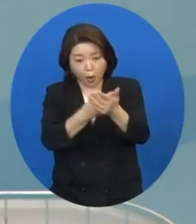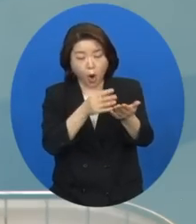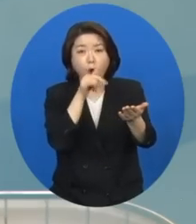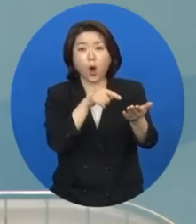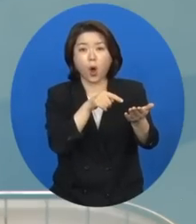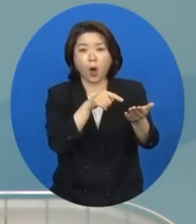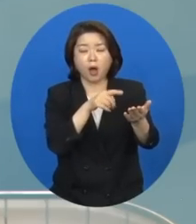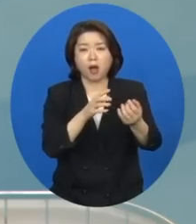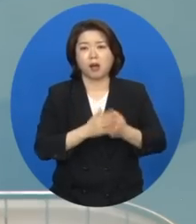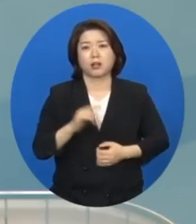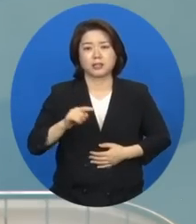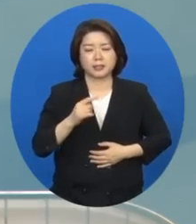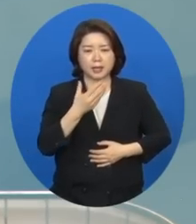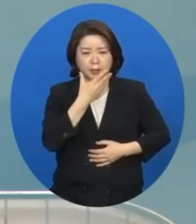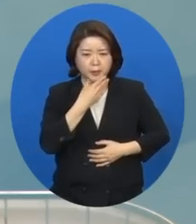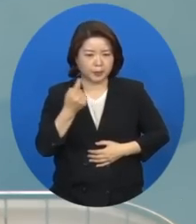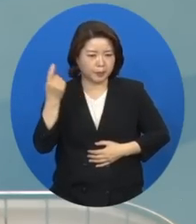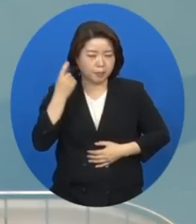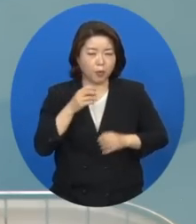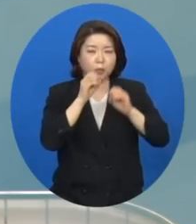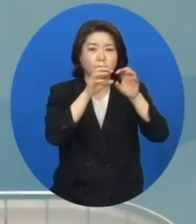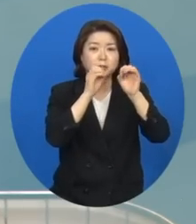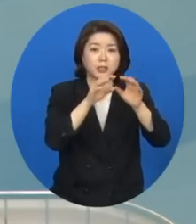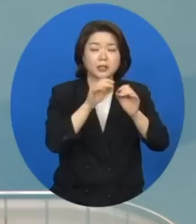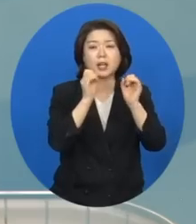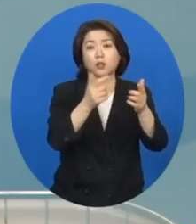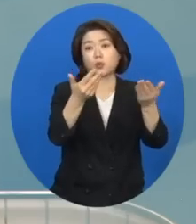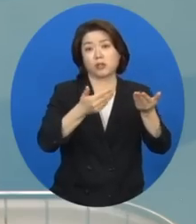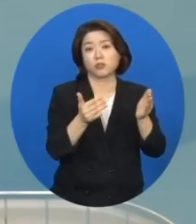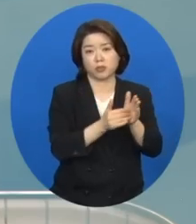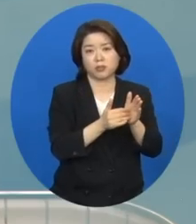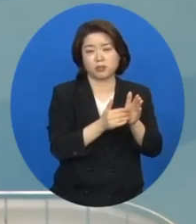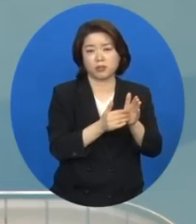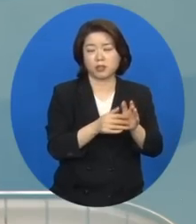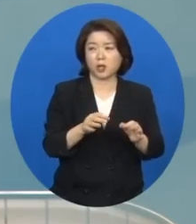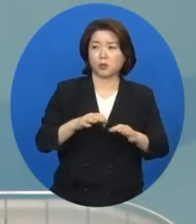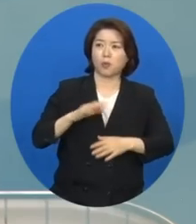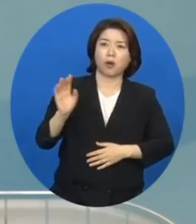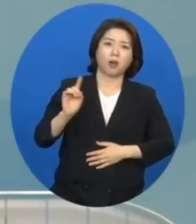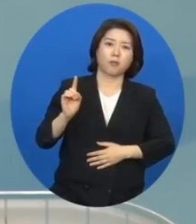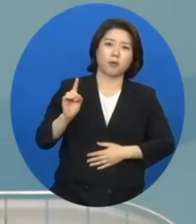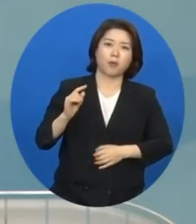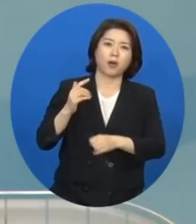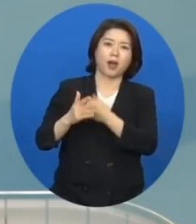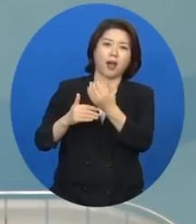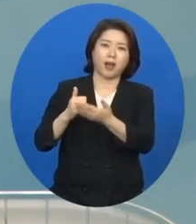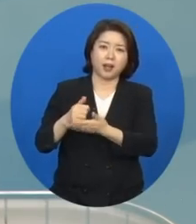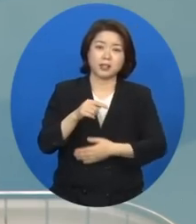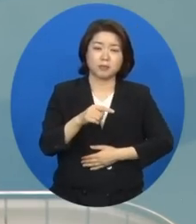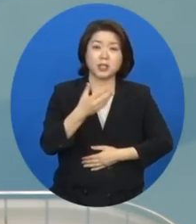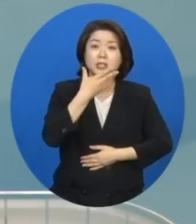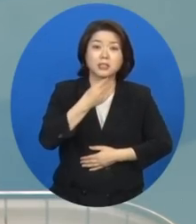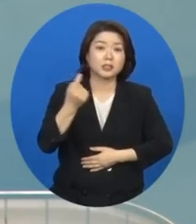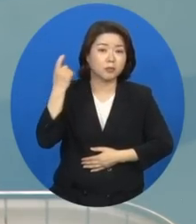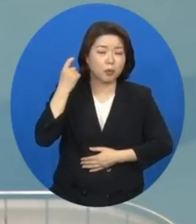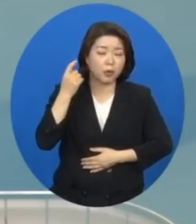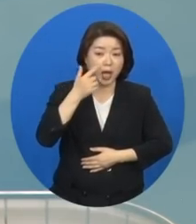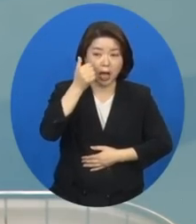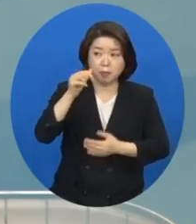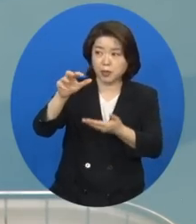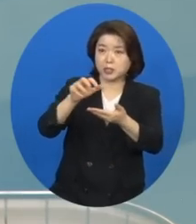복음을 전할 기회를 주셨습니다. 근데 놀랍게도 하나님이 그 복음을